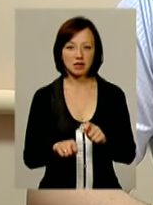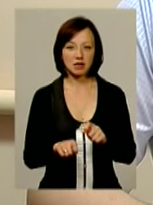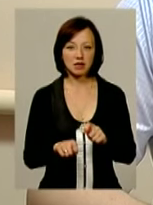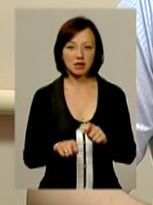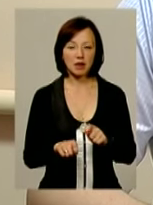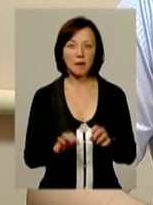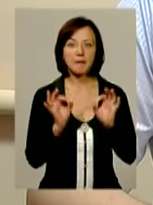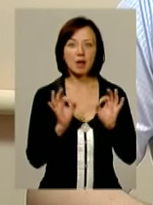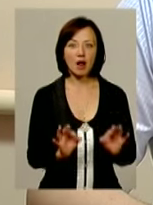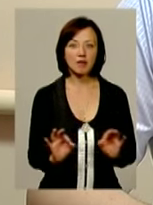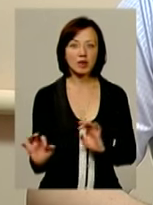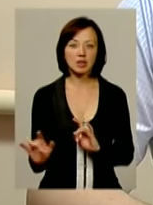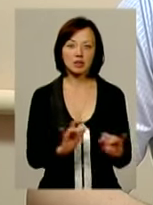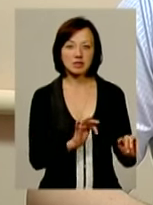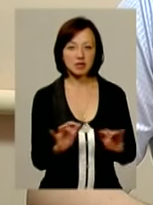правомірність дій